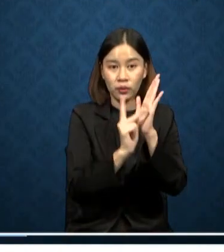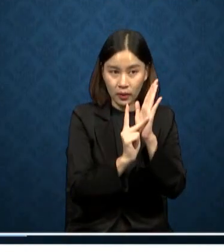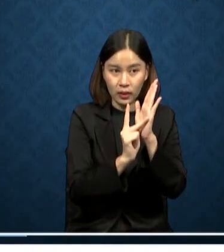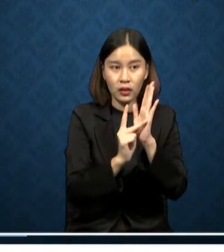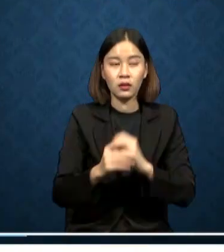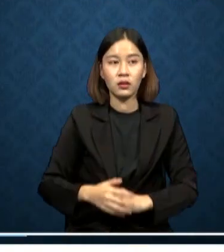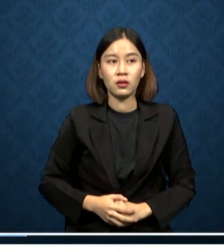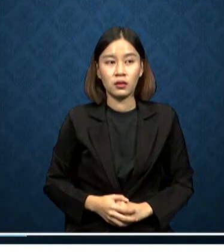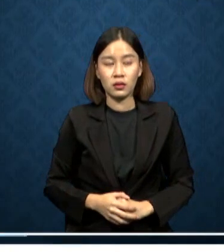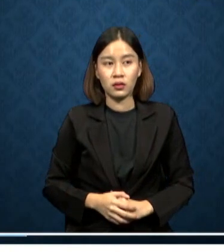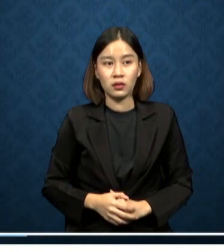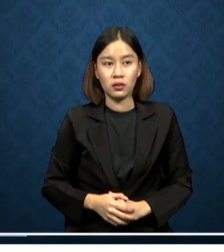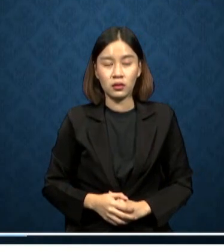ชั้น